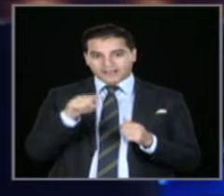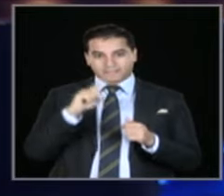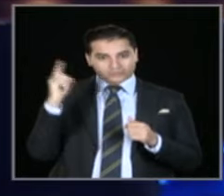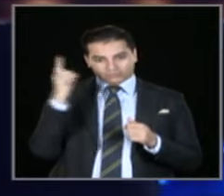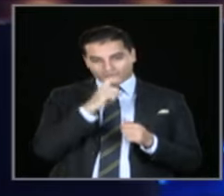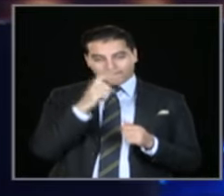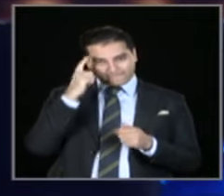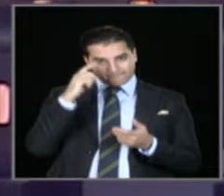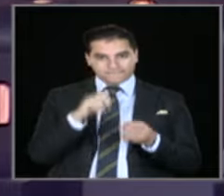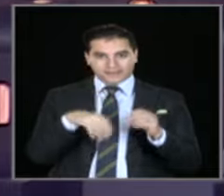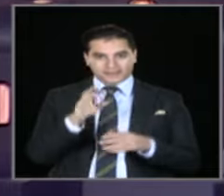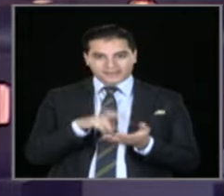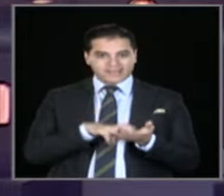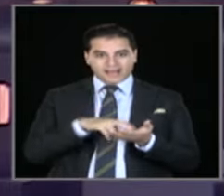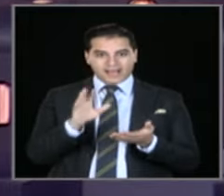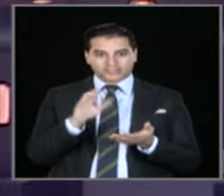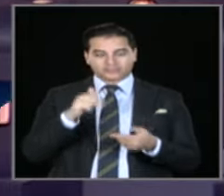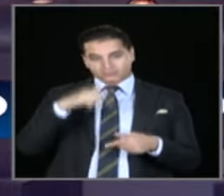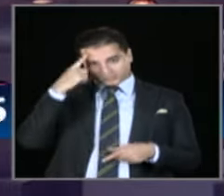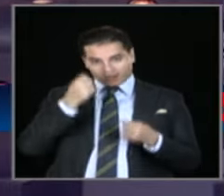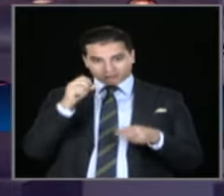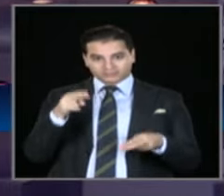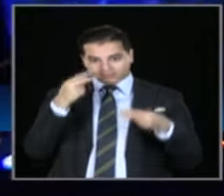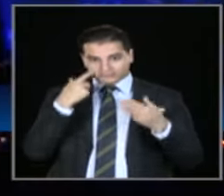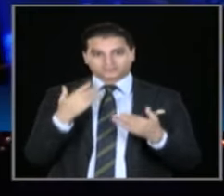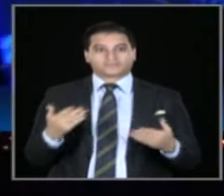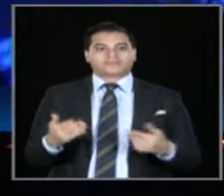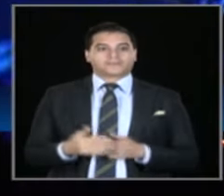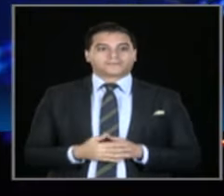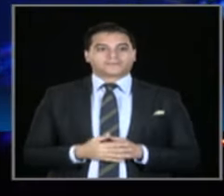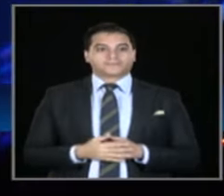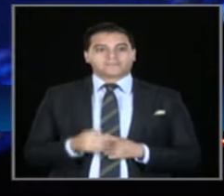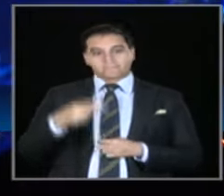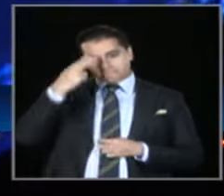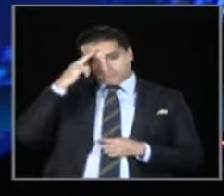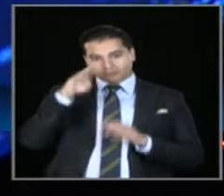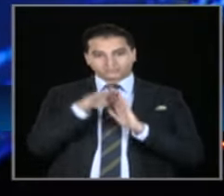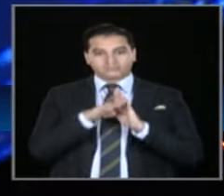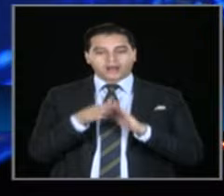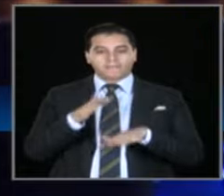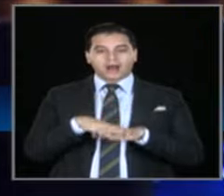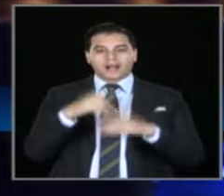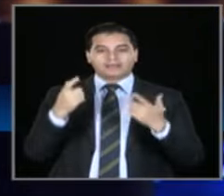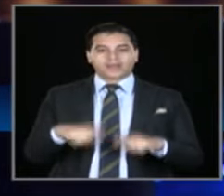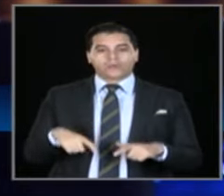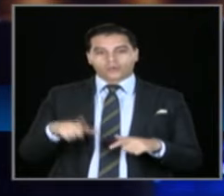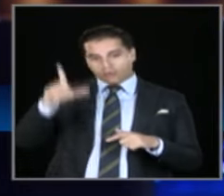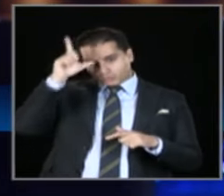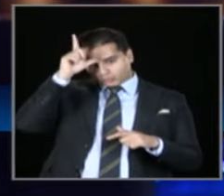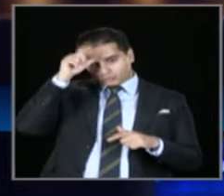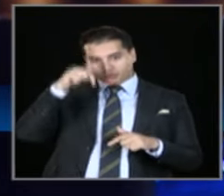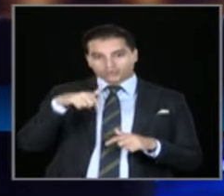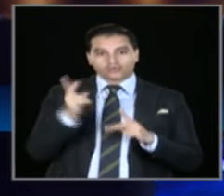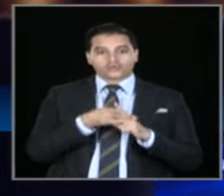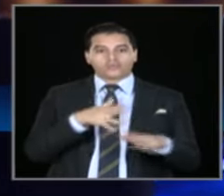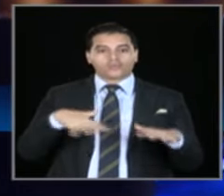ما تقلقش. تحت الضغط كاونتر. ما هو نظام الحكم في دولة الأردن؟ جمهوري.